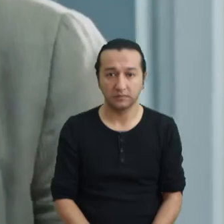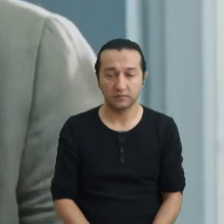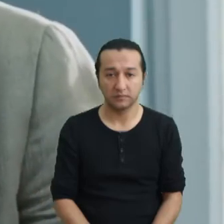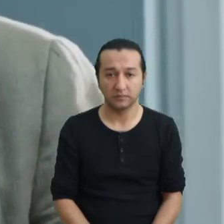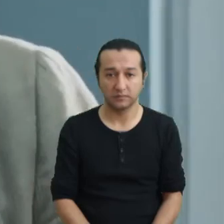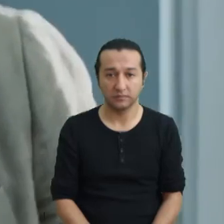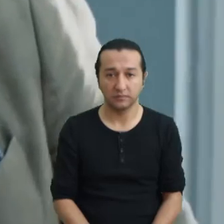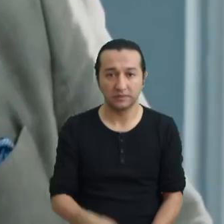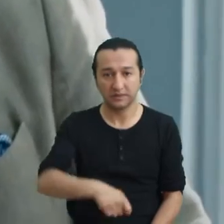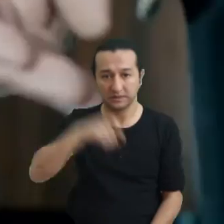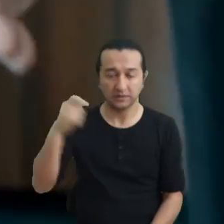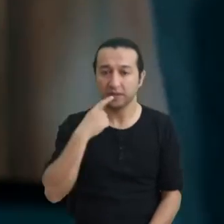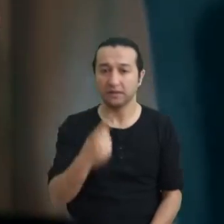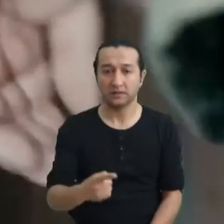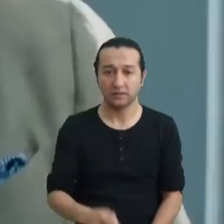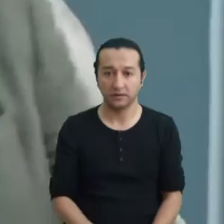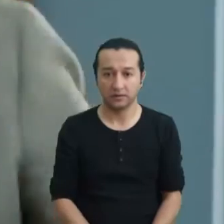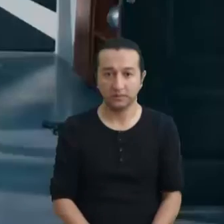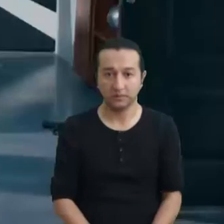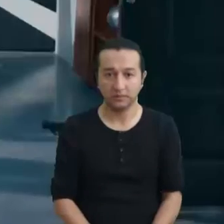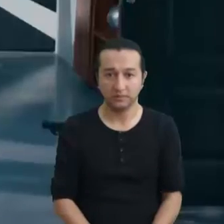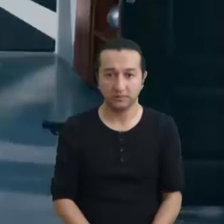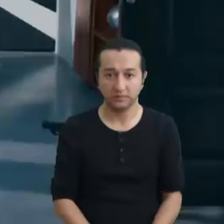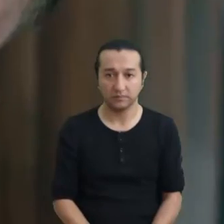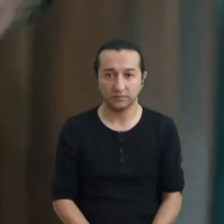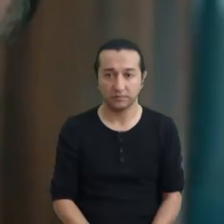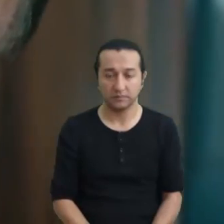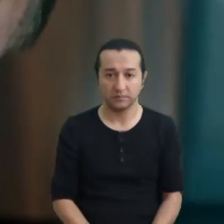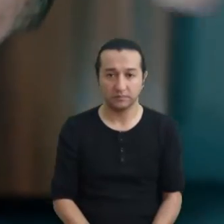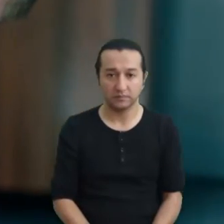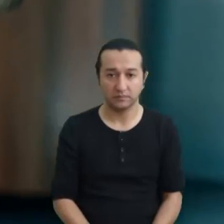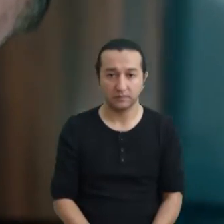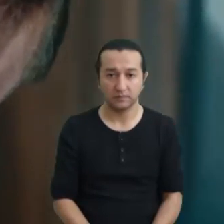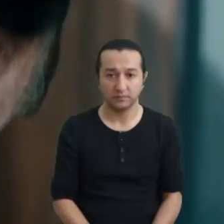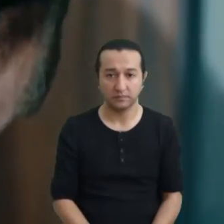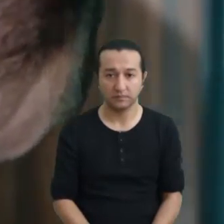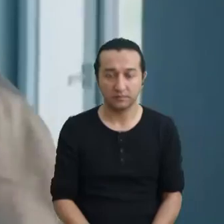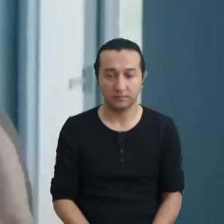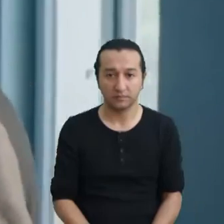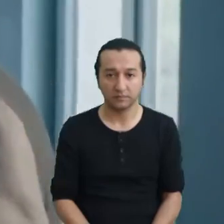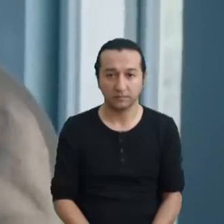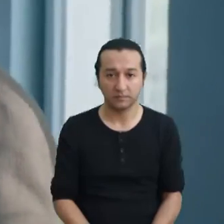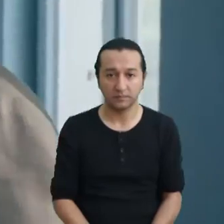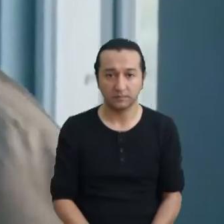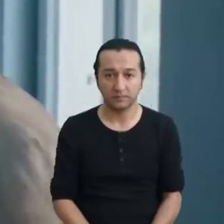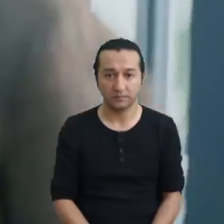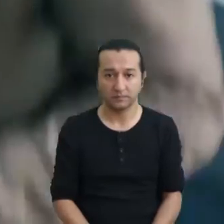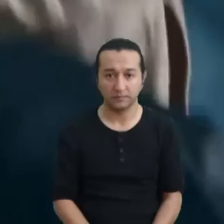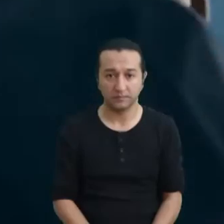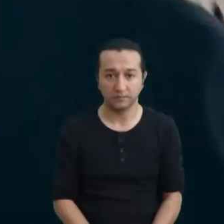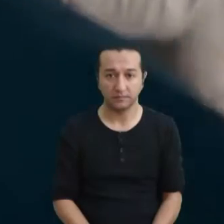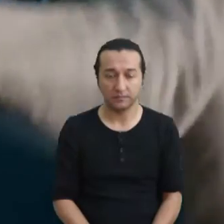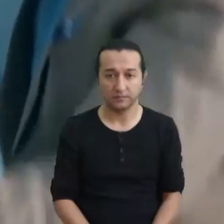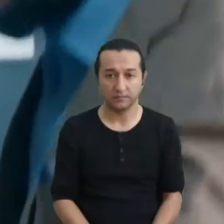eğildi. Çıkar lan. Çıkardı. Cahit tekmeledi Tayfun'u, ensesinden tutup kaldırdı.